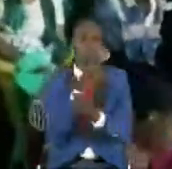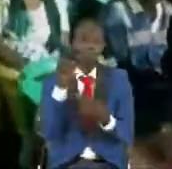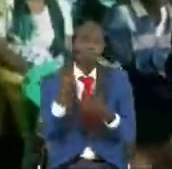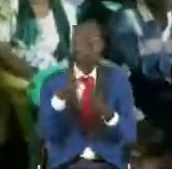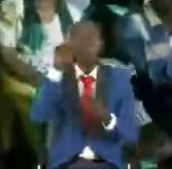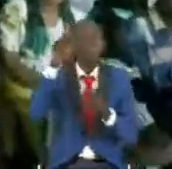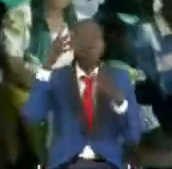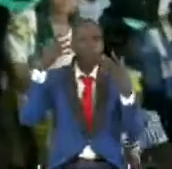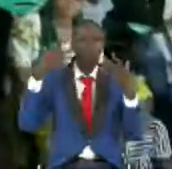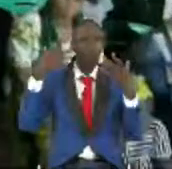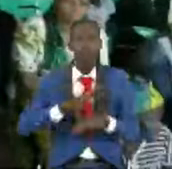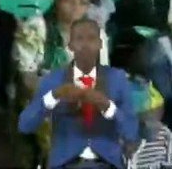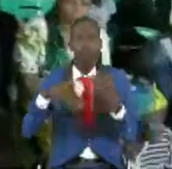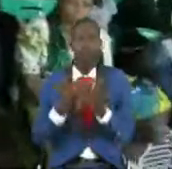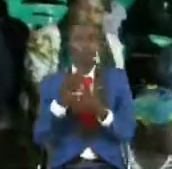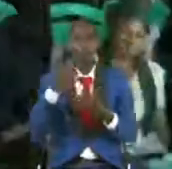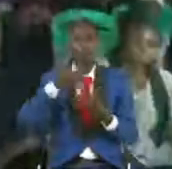Quand il accomplit tout,